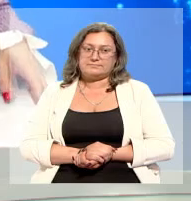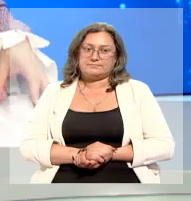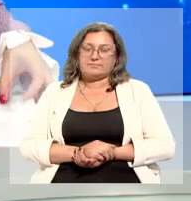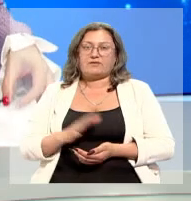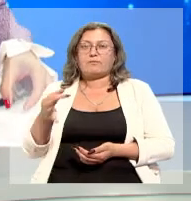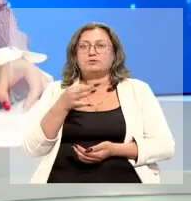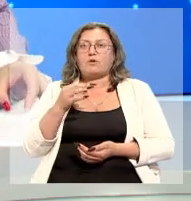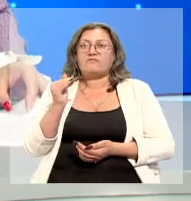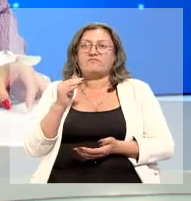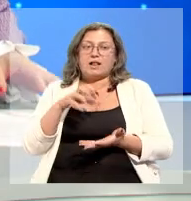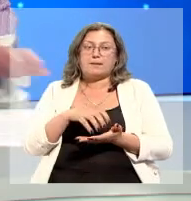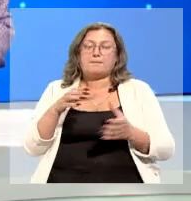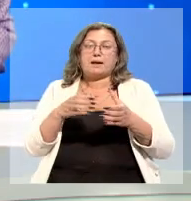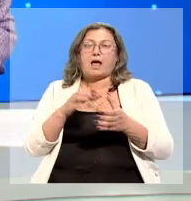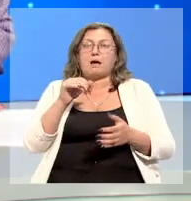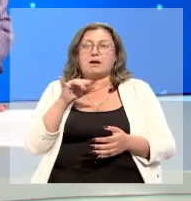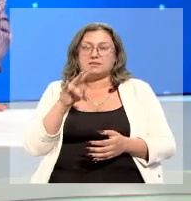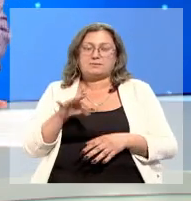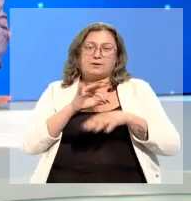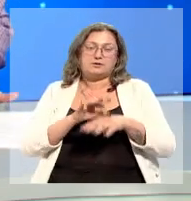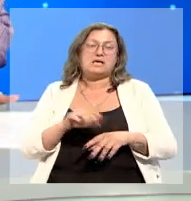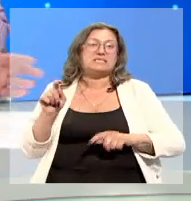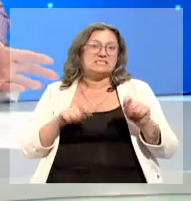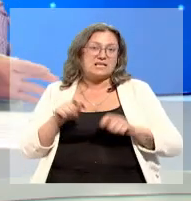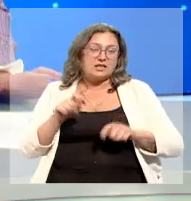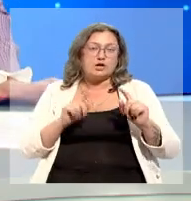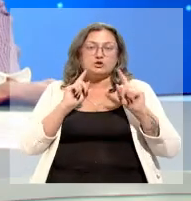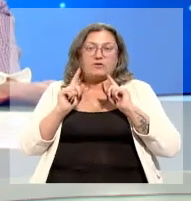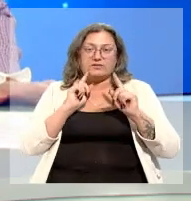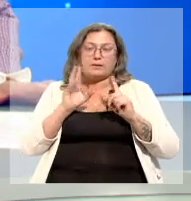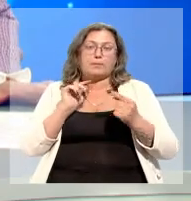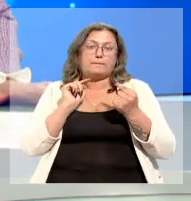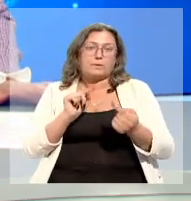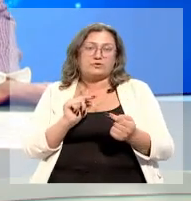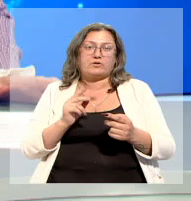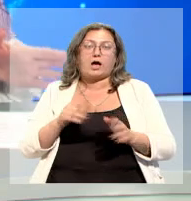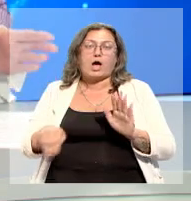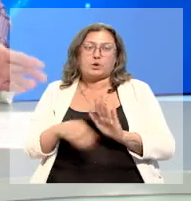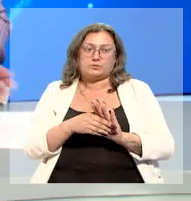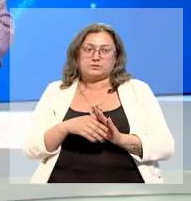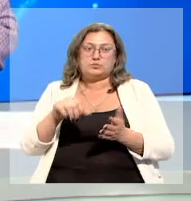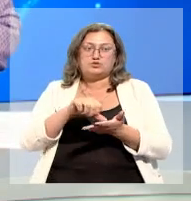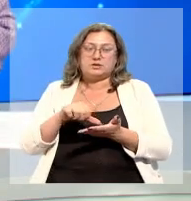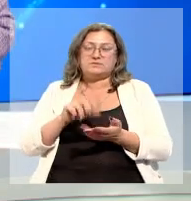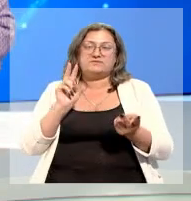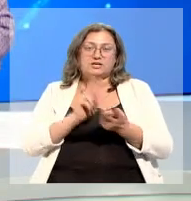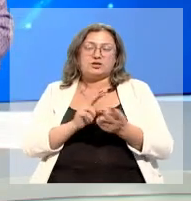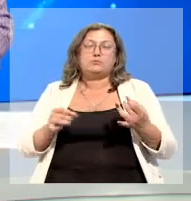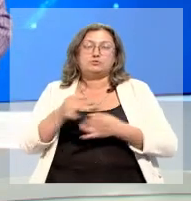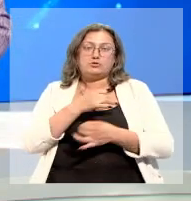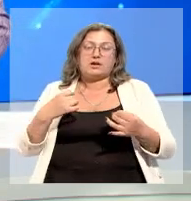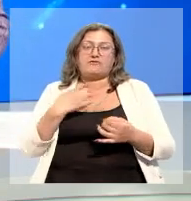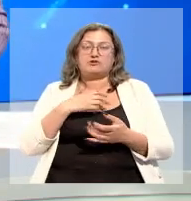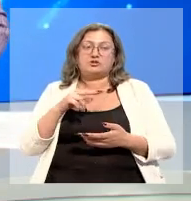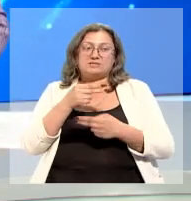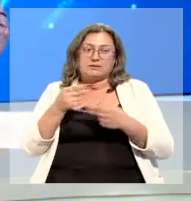В областном филиале партии «Аманат» состоялось очередное заседание Совета по противодействию коррупции. Участники встречи обсуждают